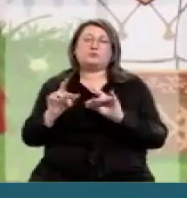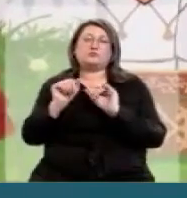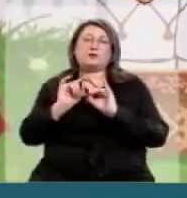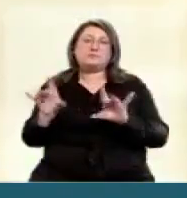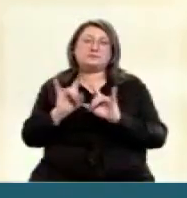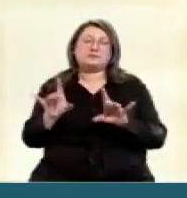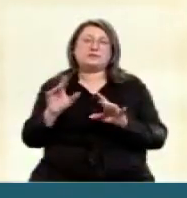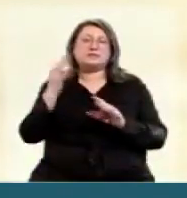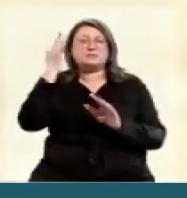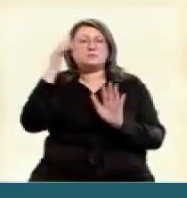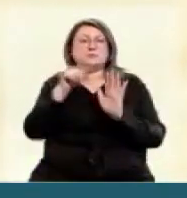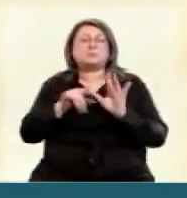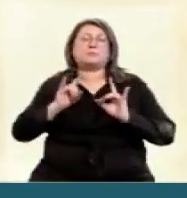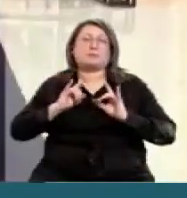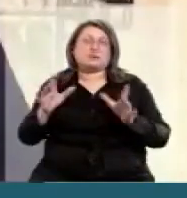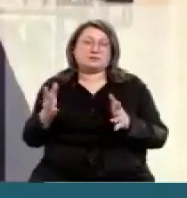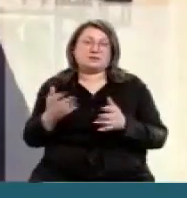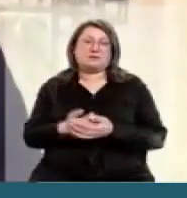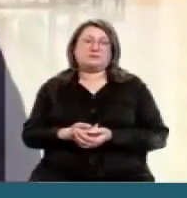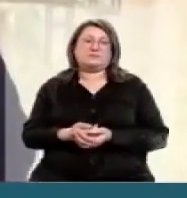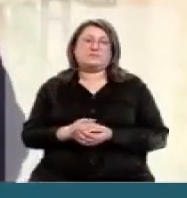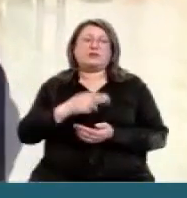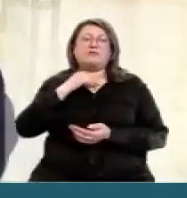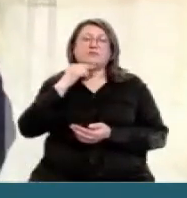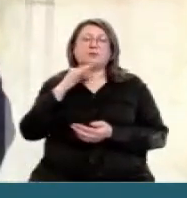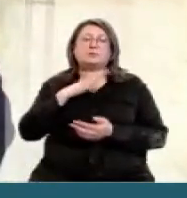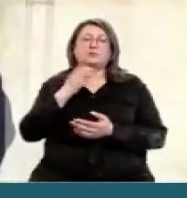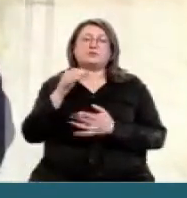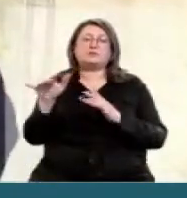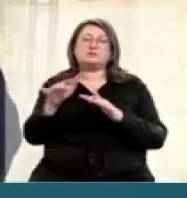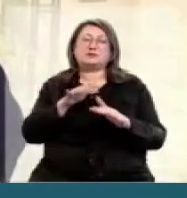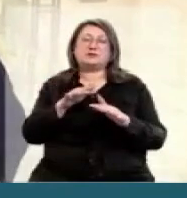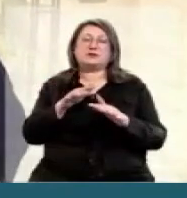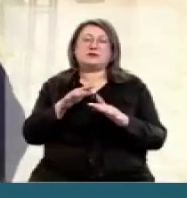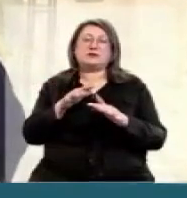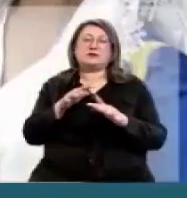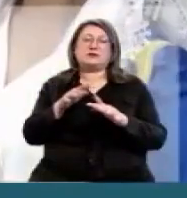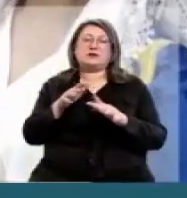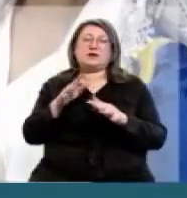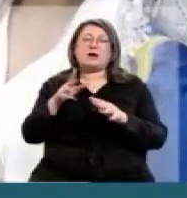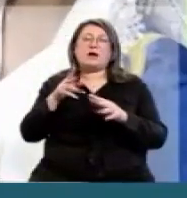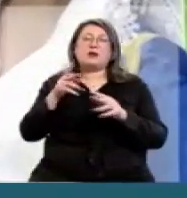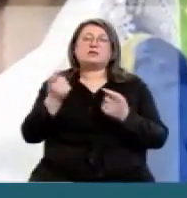егжей-тегжейлі баяндалды. Ұлттық дәстүрлердің қатарында тұсау кесу мен сырға салу рәсімі назарға ұсынылды.